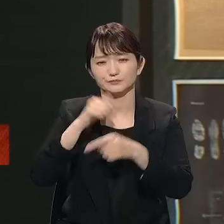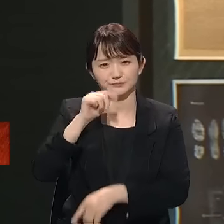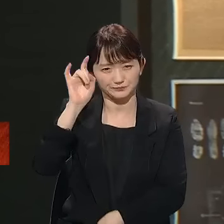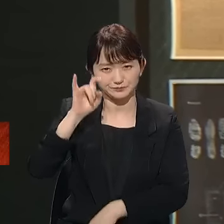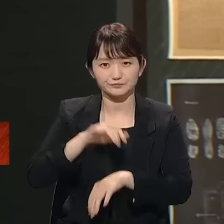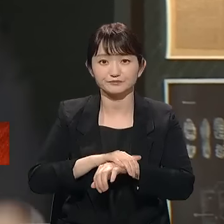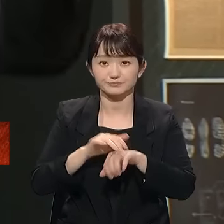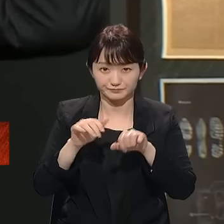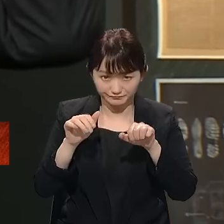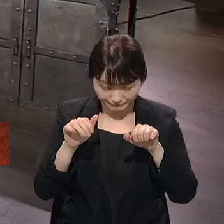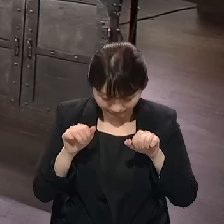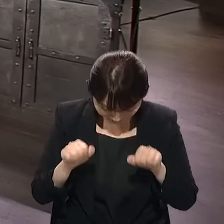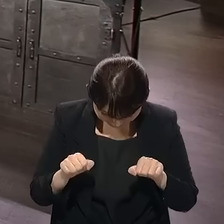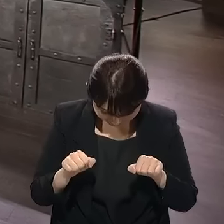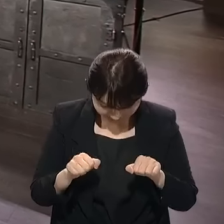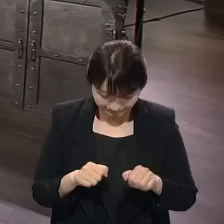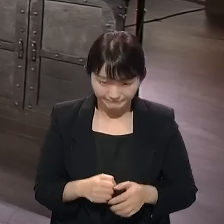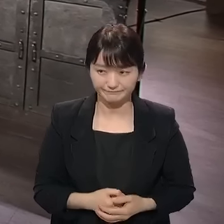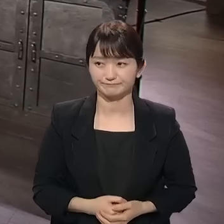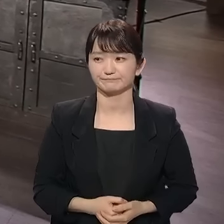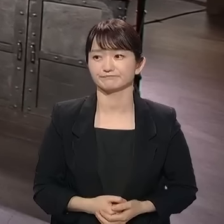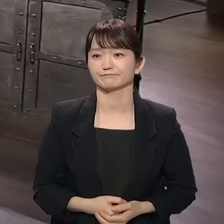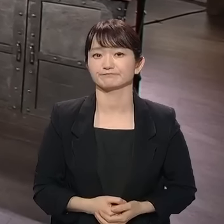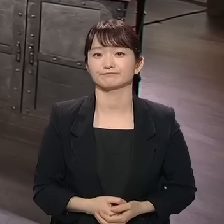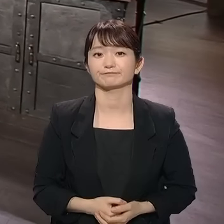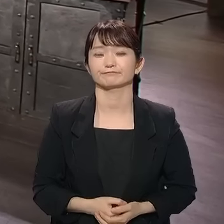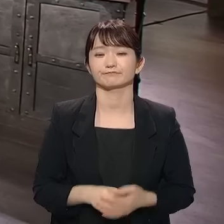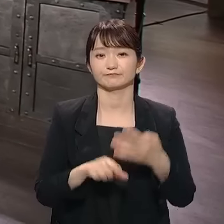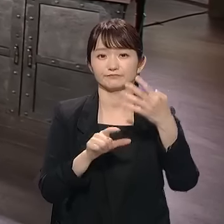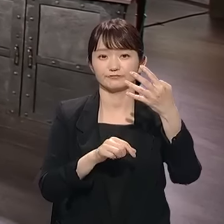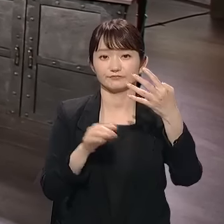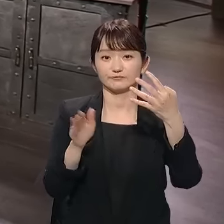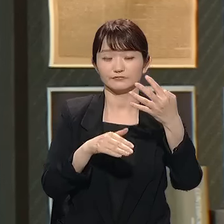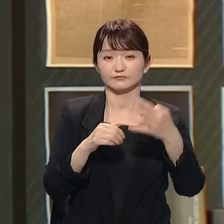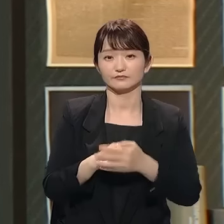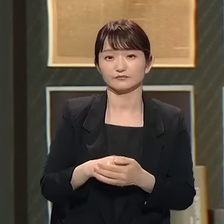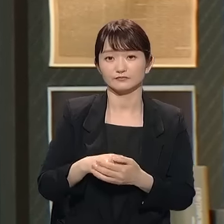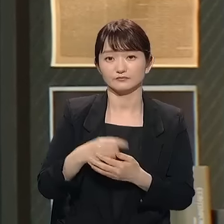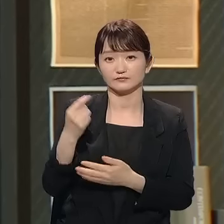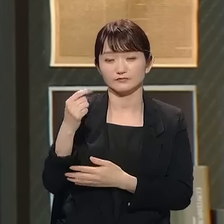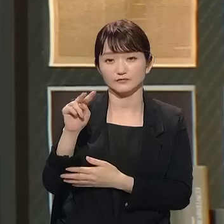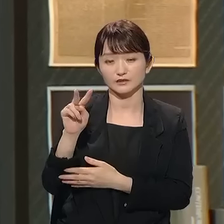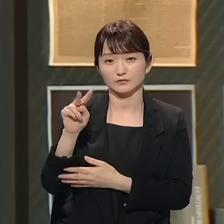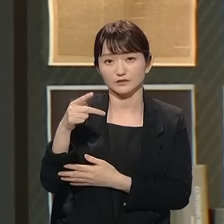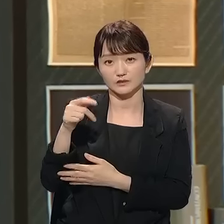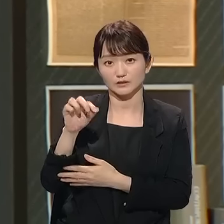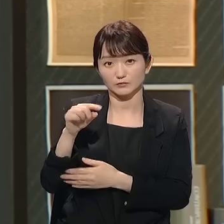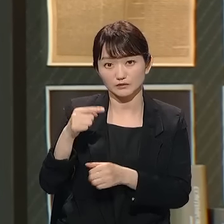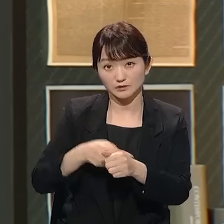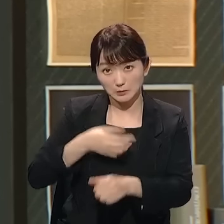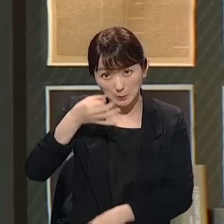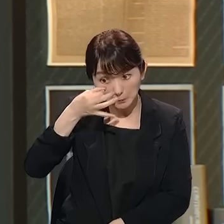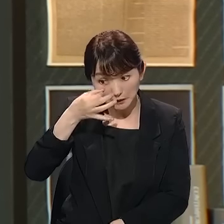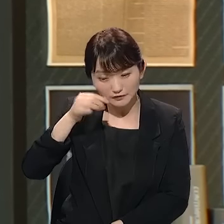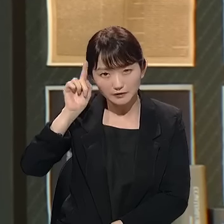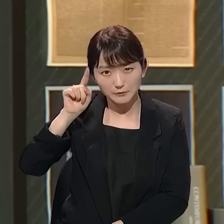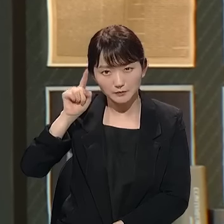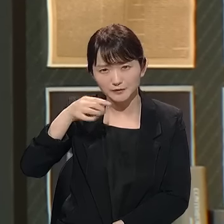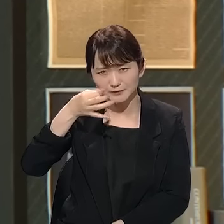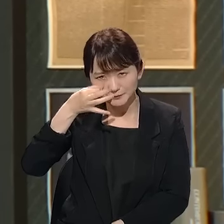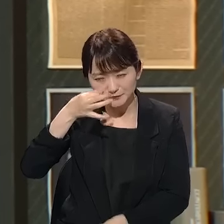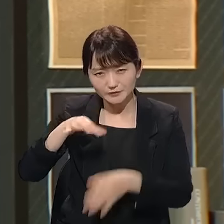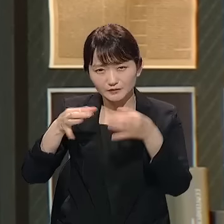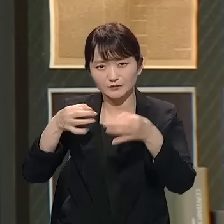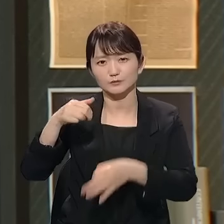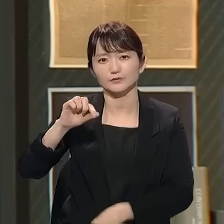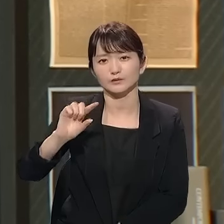수호 선생님 나오셨네요. 안녕하세요. 안녕하세요. 예. 4월부터 우연히 첫판 뒤로는 매일매일 챙겨보고 있습니다 하신 김연수님.